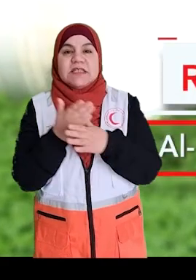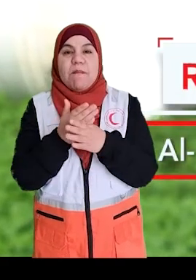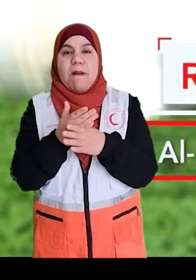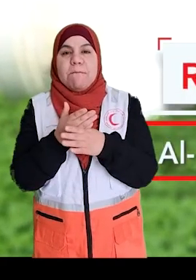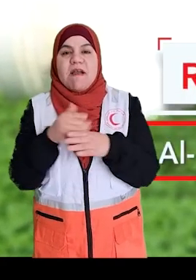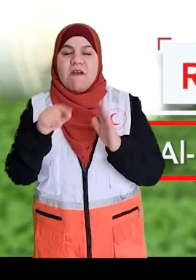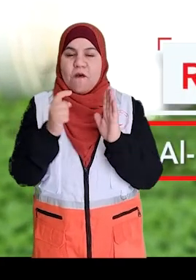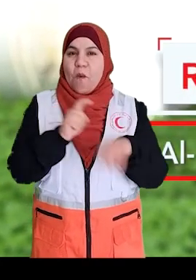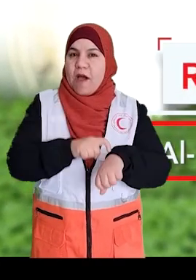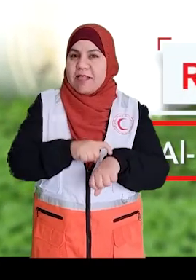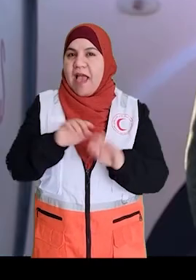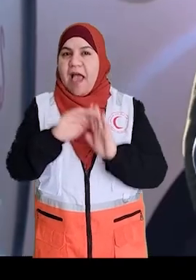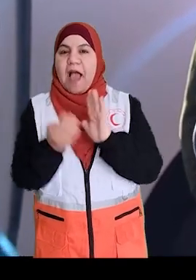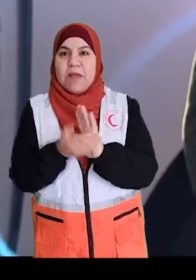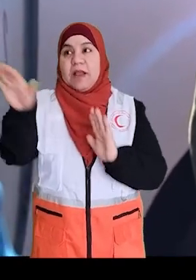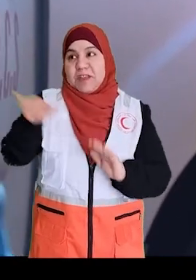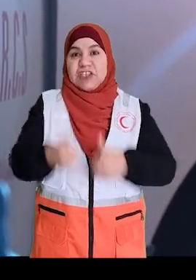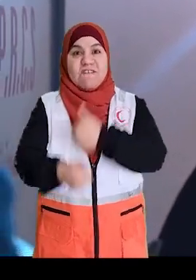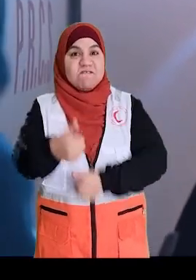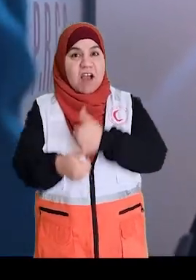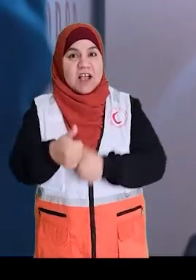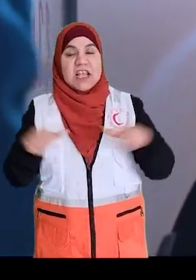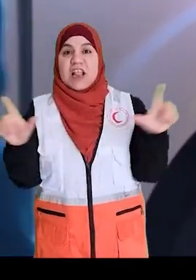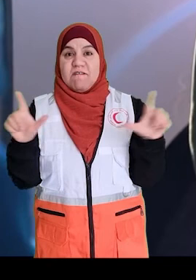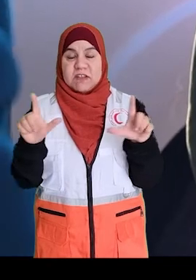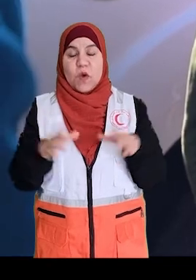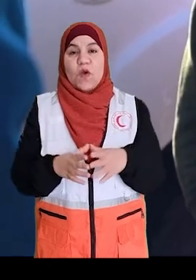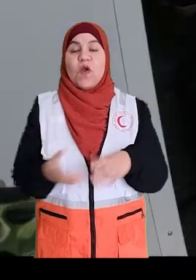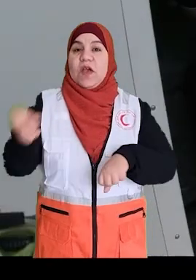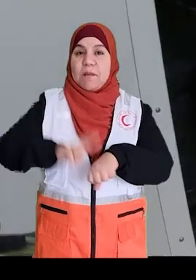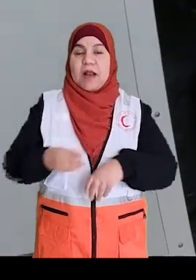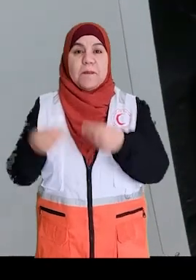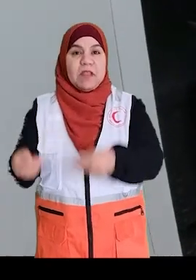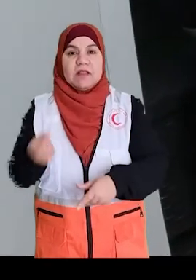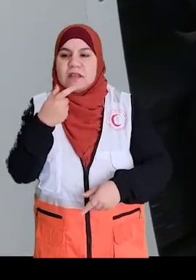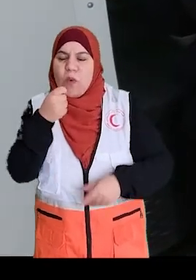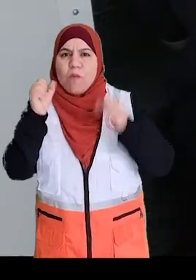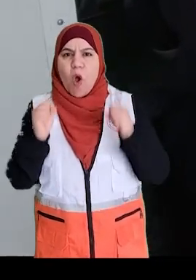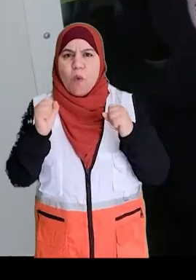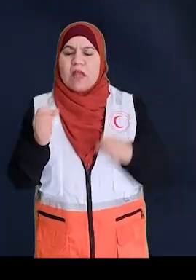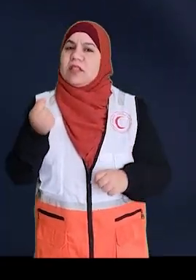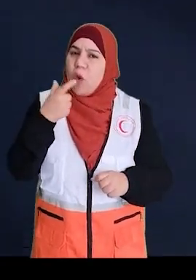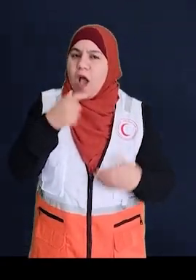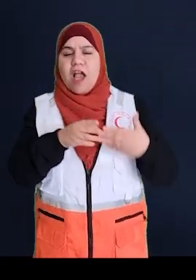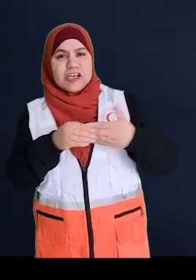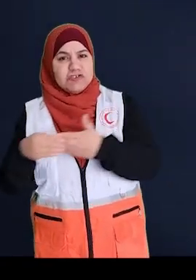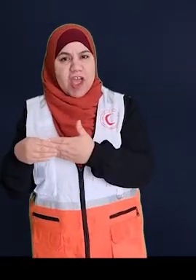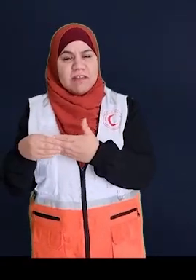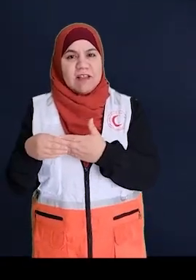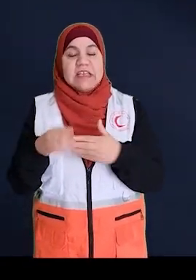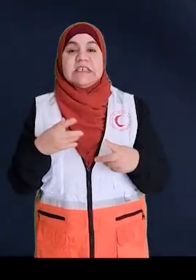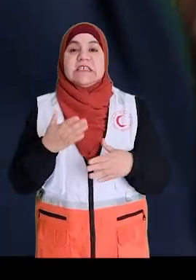في نساء بكين حوامل، بتيجي بتعملهن فحص تلفزيوني، بتعطيهن مقويات، أدوية،